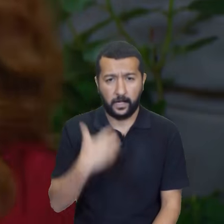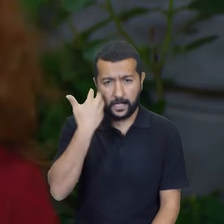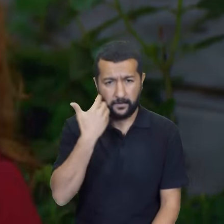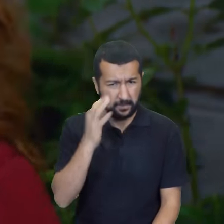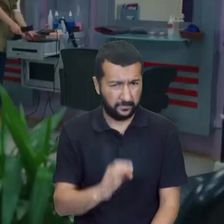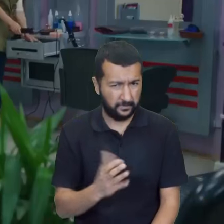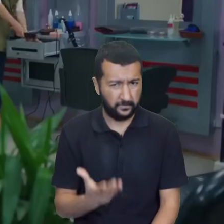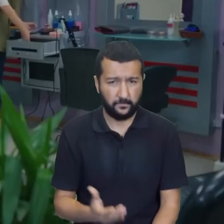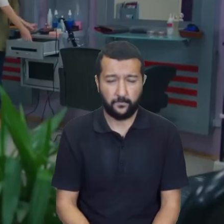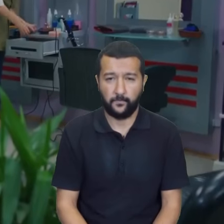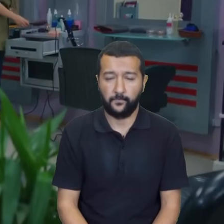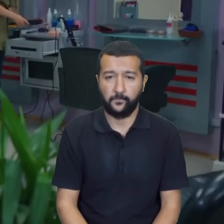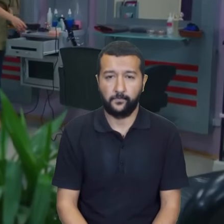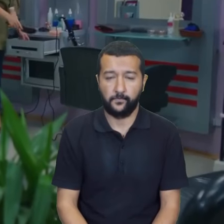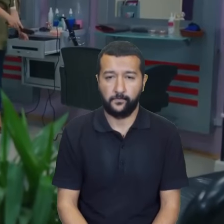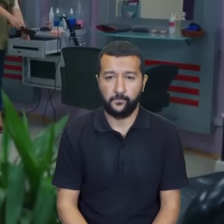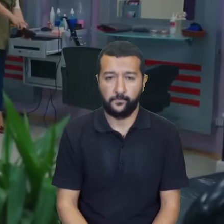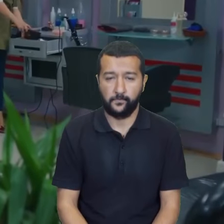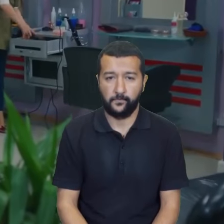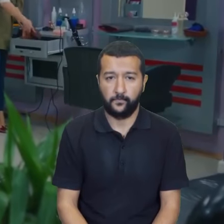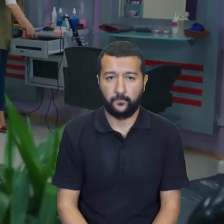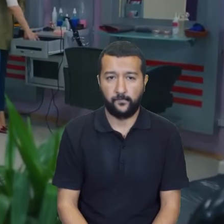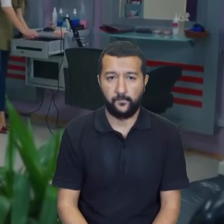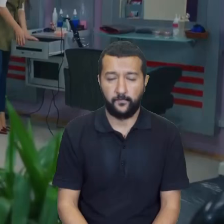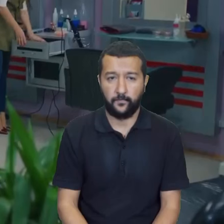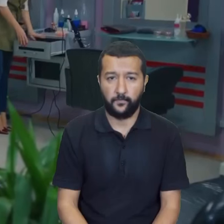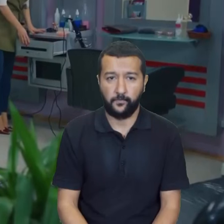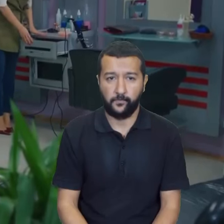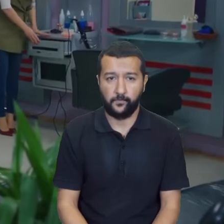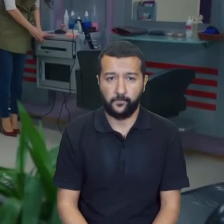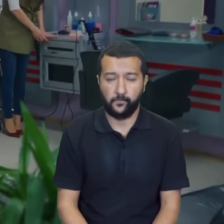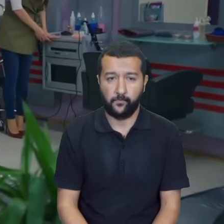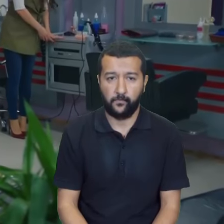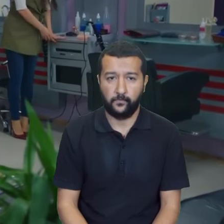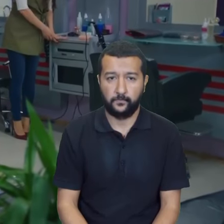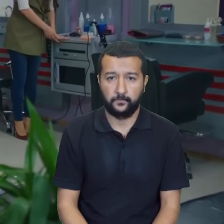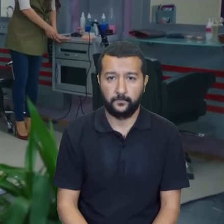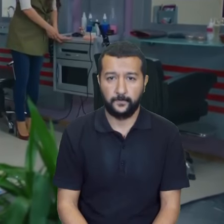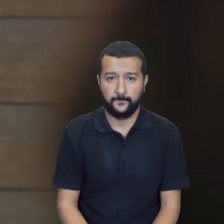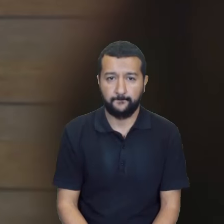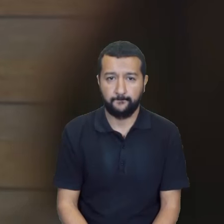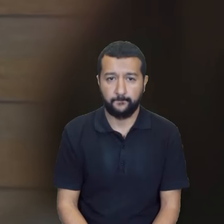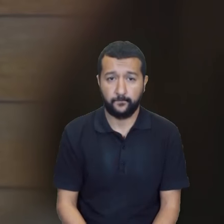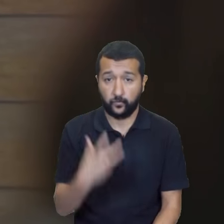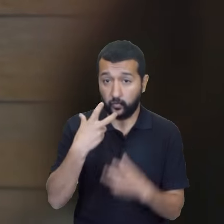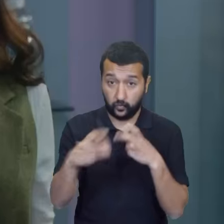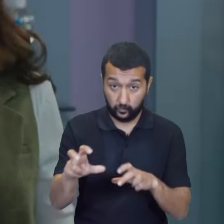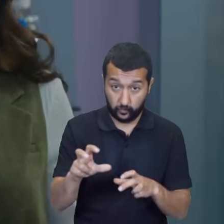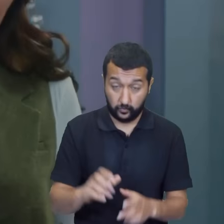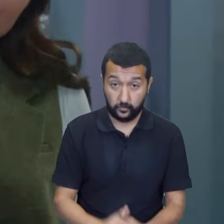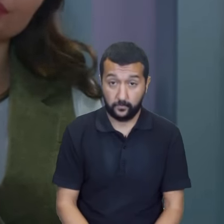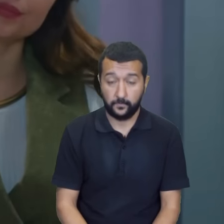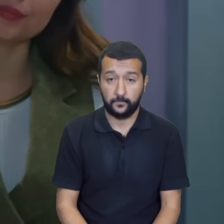Elmalı mı? Temel dükkanda tarakları toparlıyor. Tır girdi. Küs müyüz?